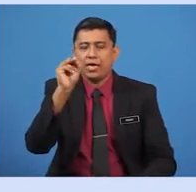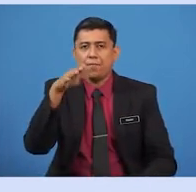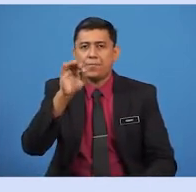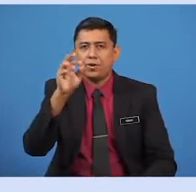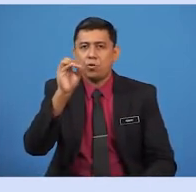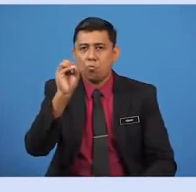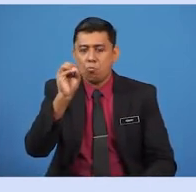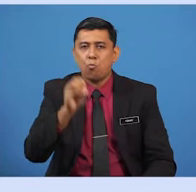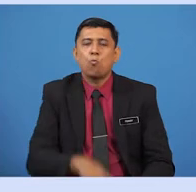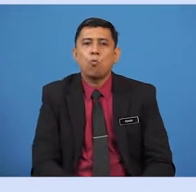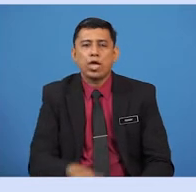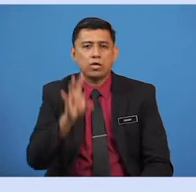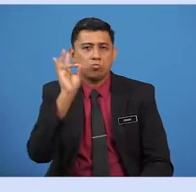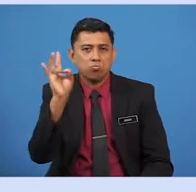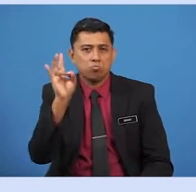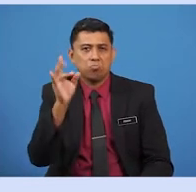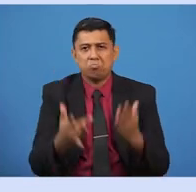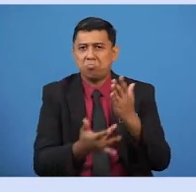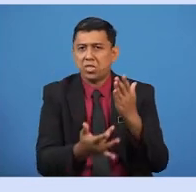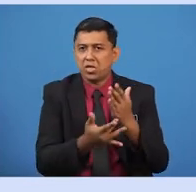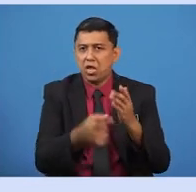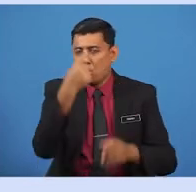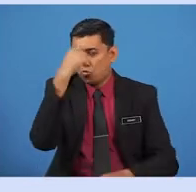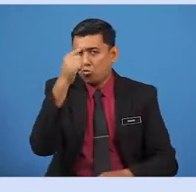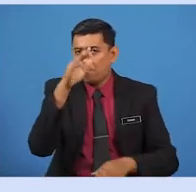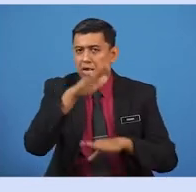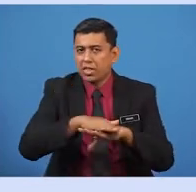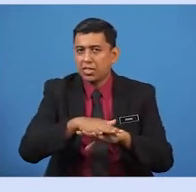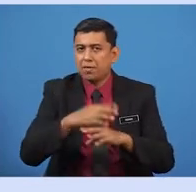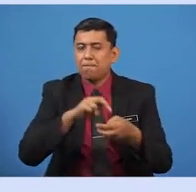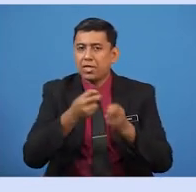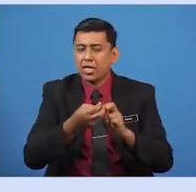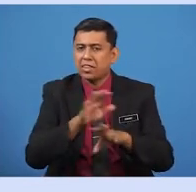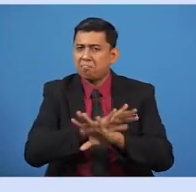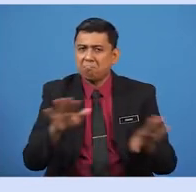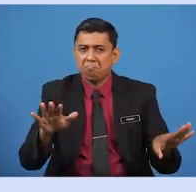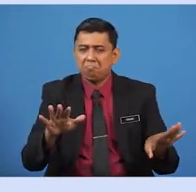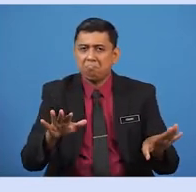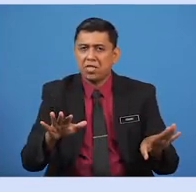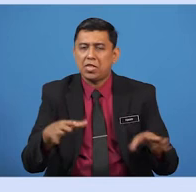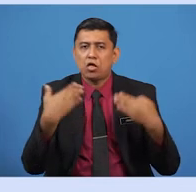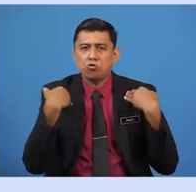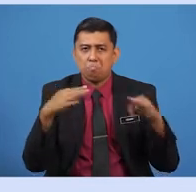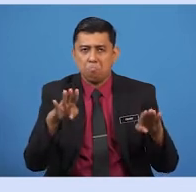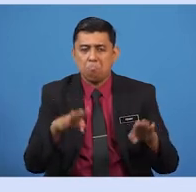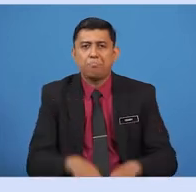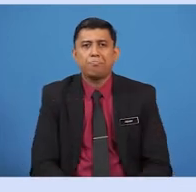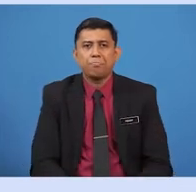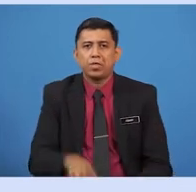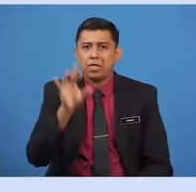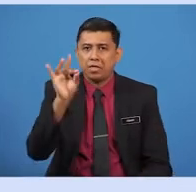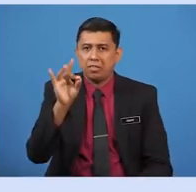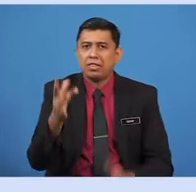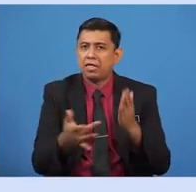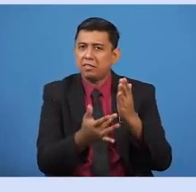Ketujuh, teknik-teknik untuk mengatasi masalah ketidaksuburan. Kelapan, teknik-teknik